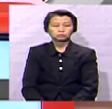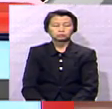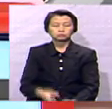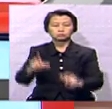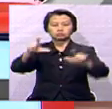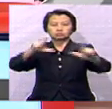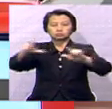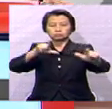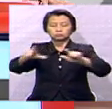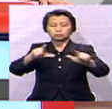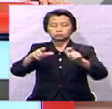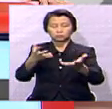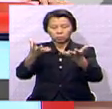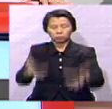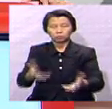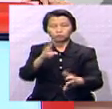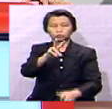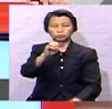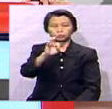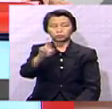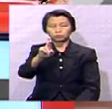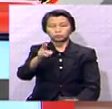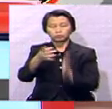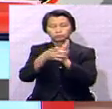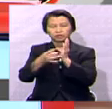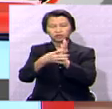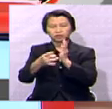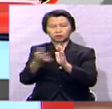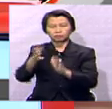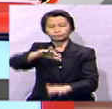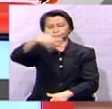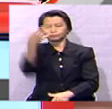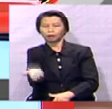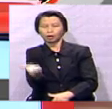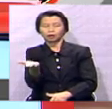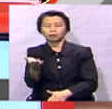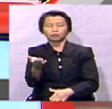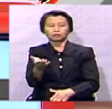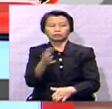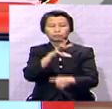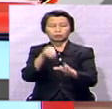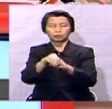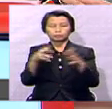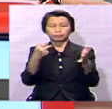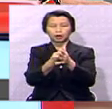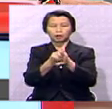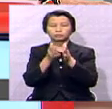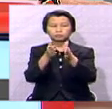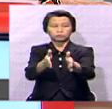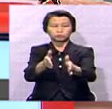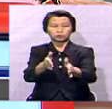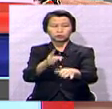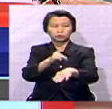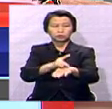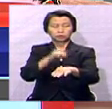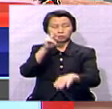Sebuah lori tangki dengan muatan 20,000 liter minyak diesel terbalik selepas terbabit dalam kemalangan di Jalan Pelangai